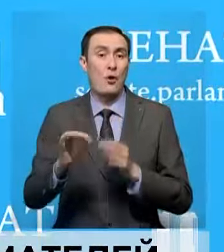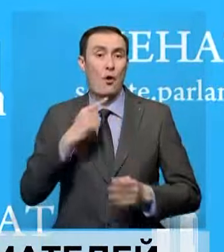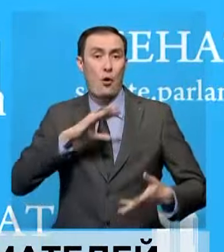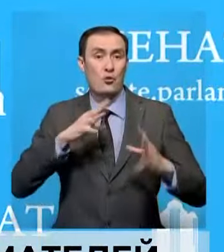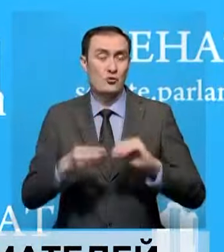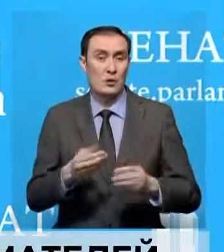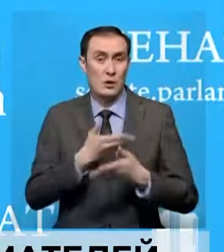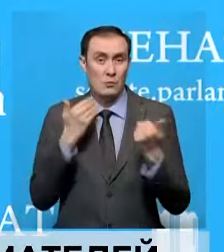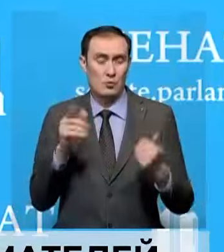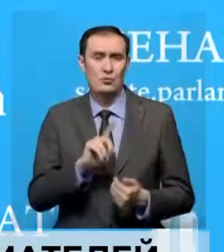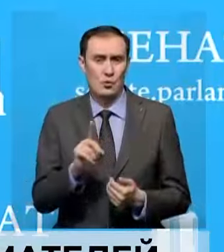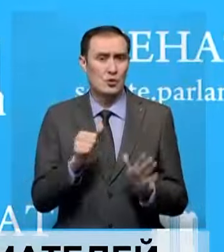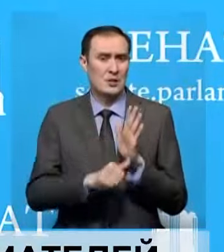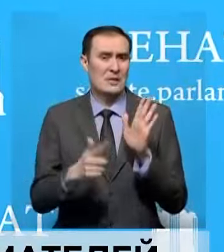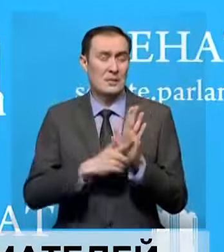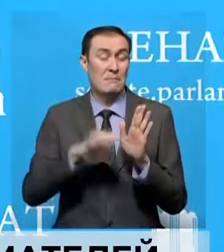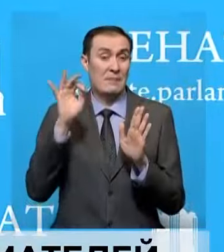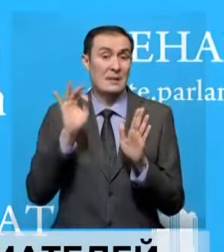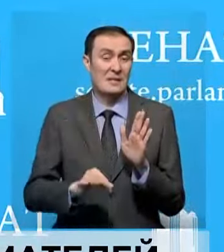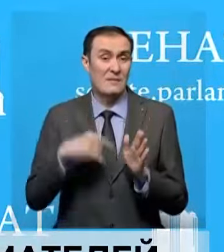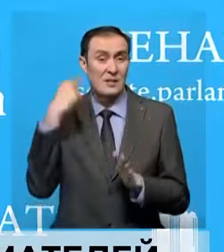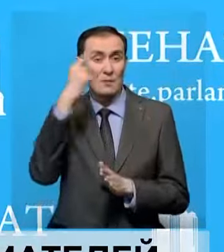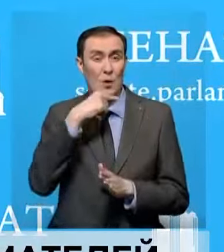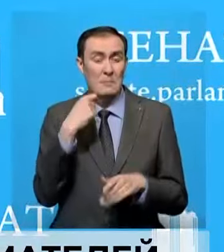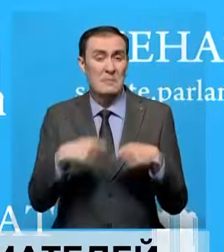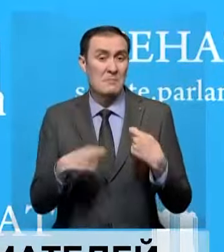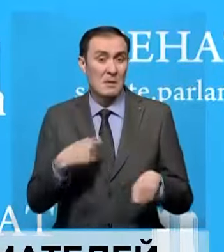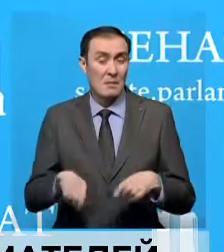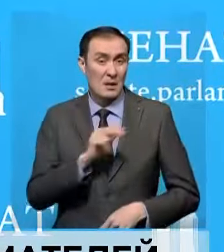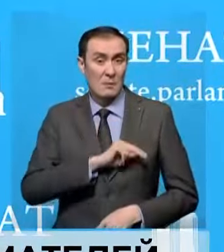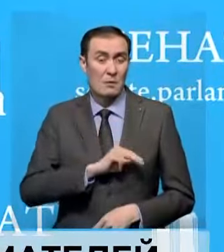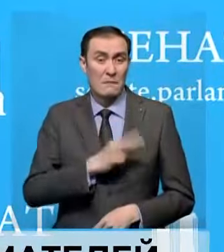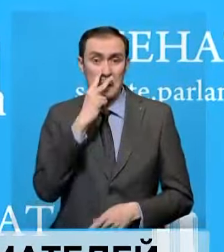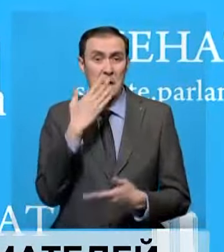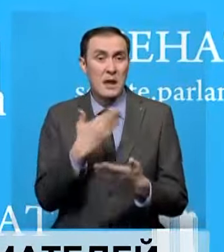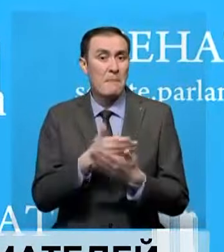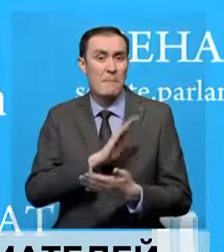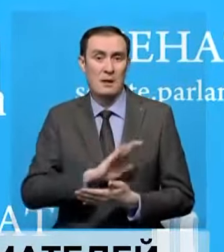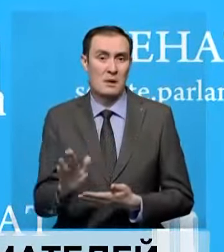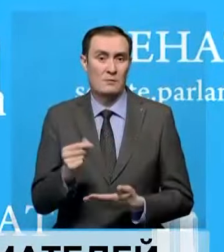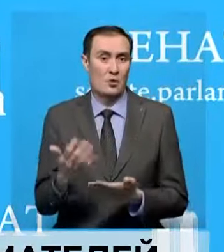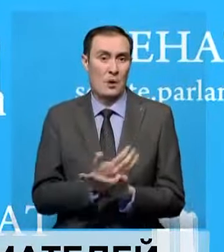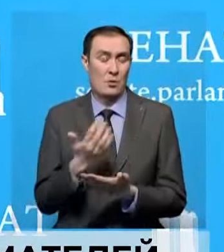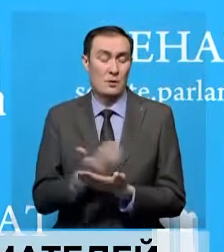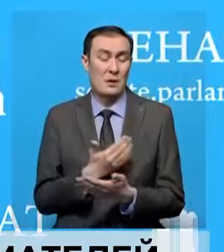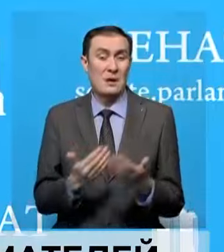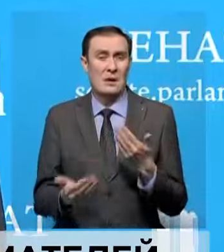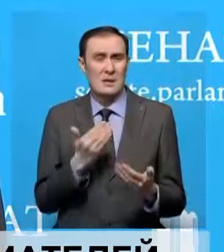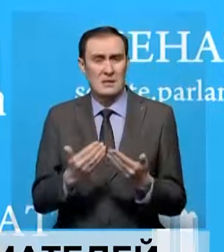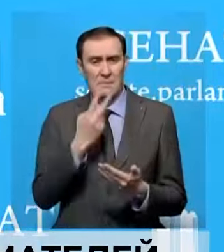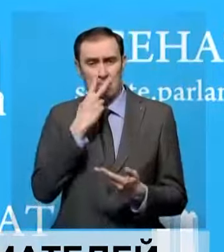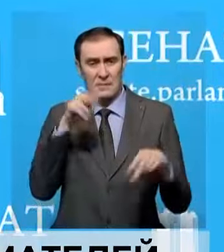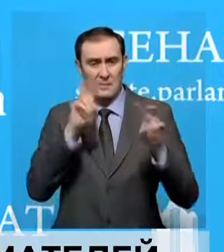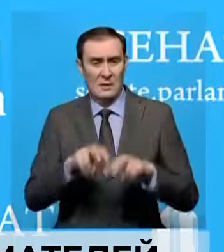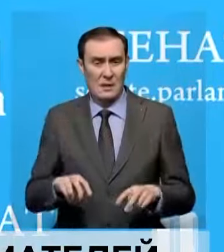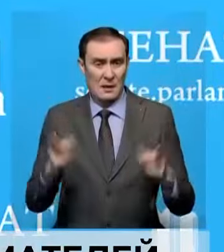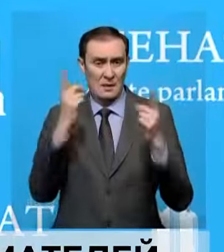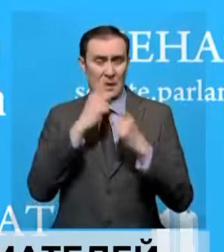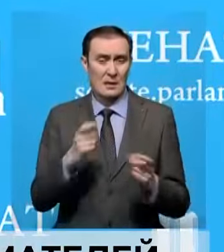отчетность. Это 67% индивидуальных предпринимателей не показывают доходы. Если просмотреть